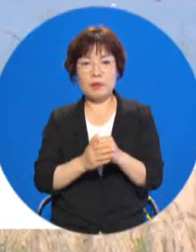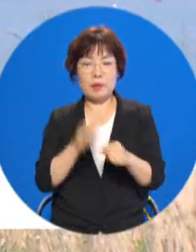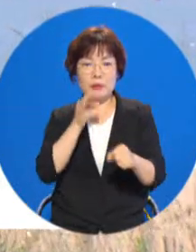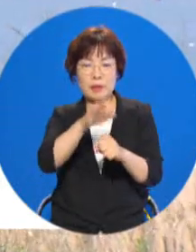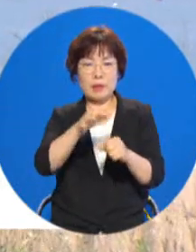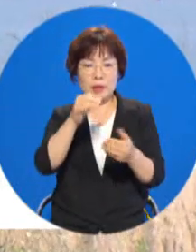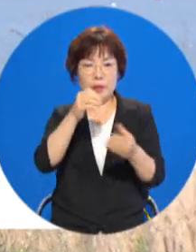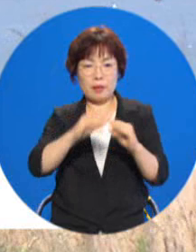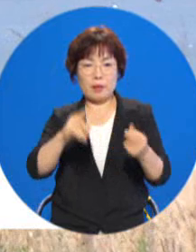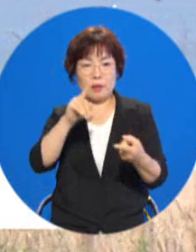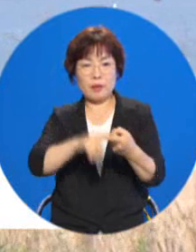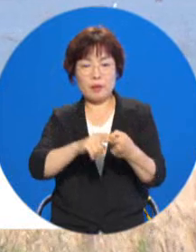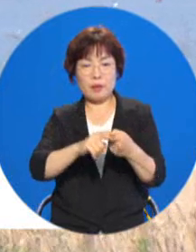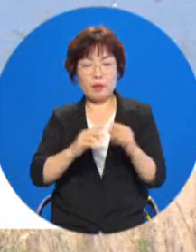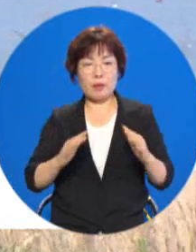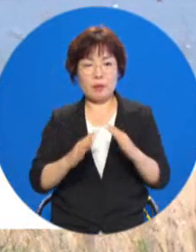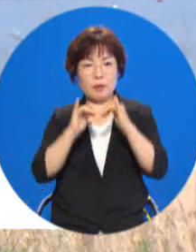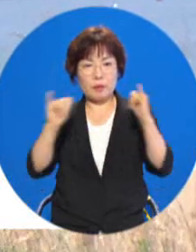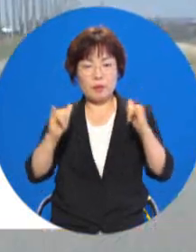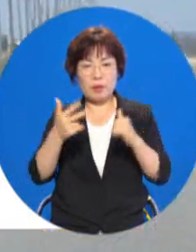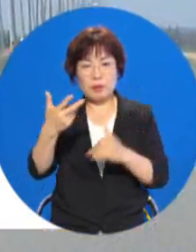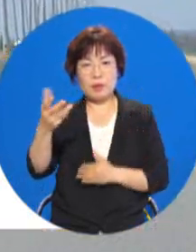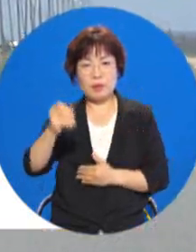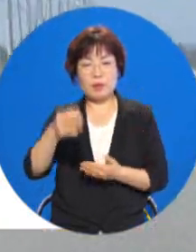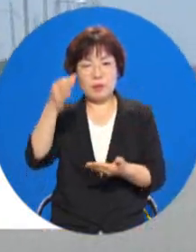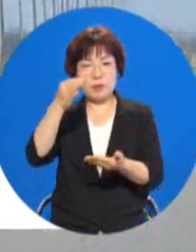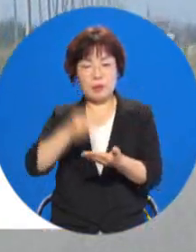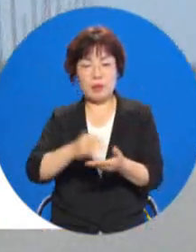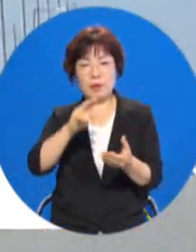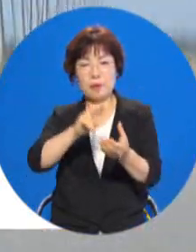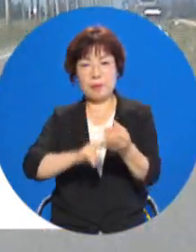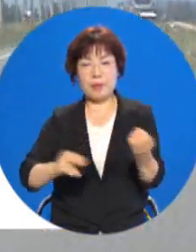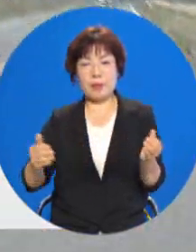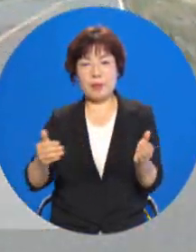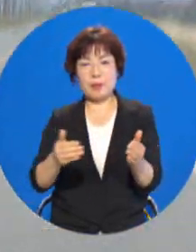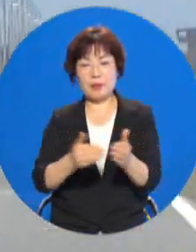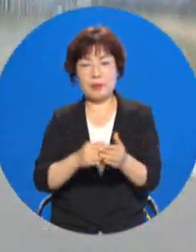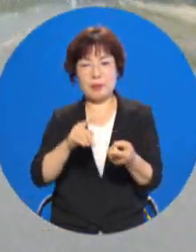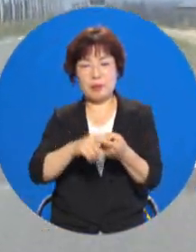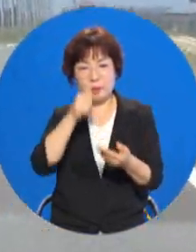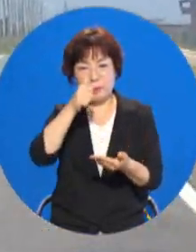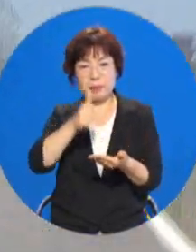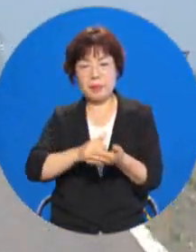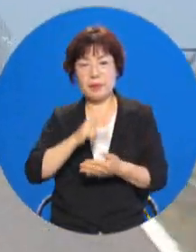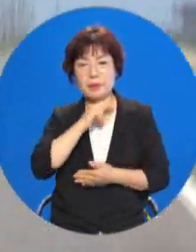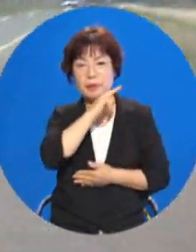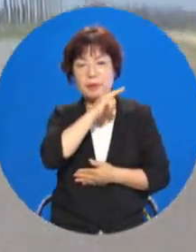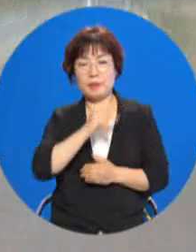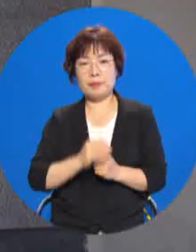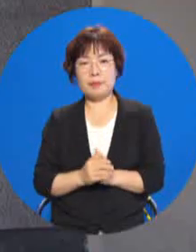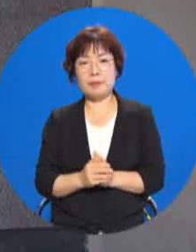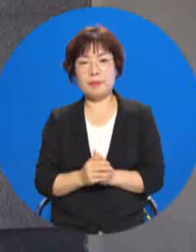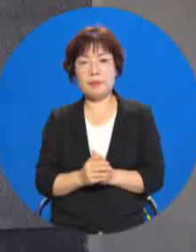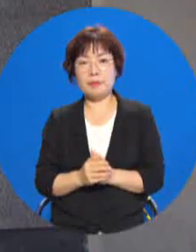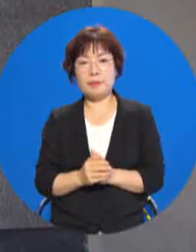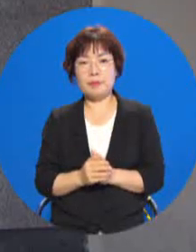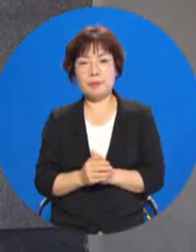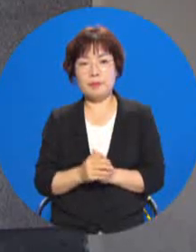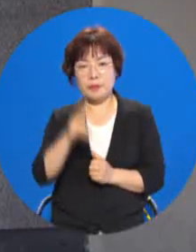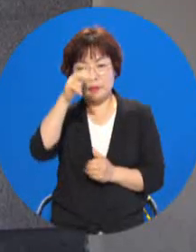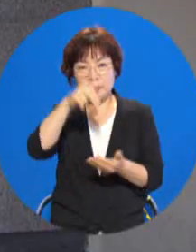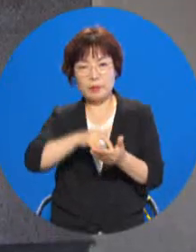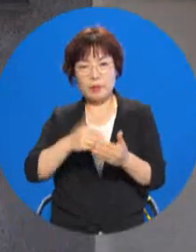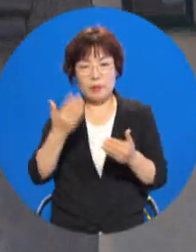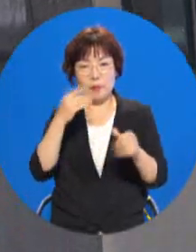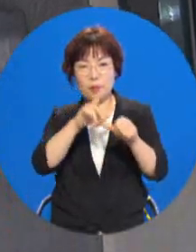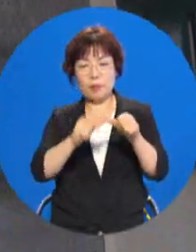사들인 부지를 다시 특정 건설사에 7억여 원 정도 낮은 가격으로 넘긴 혐의를 받고 있습니다. 경찰은